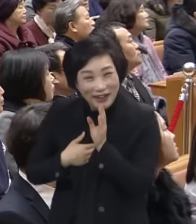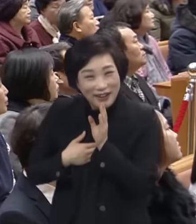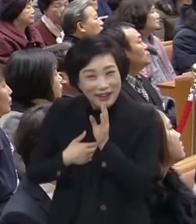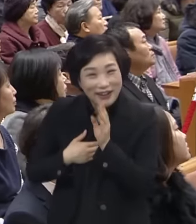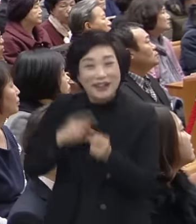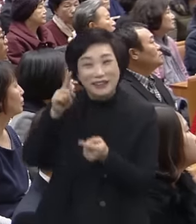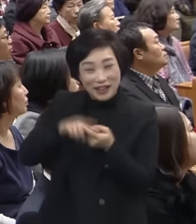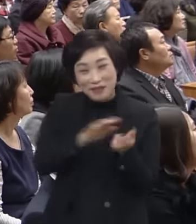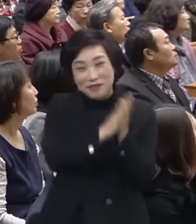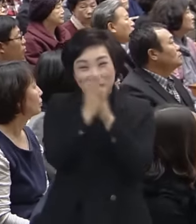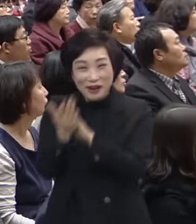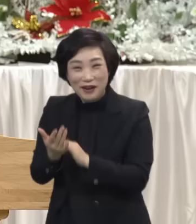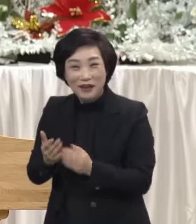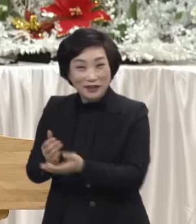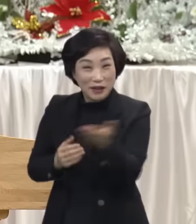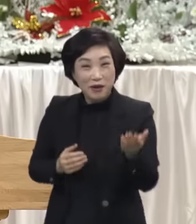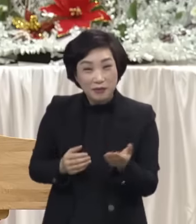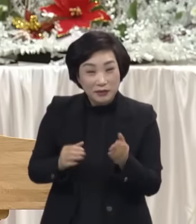그렇게 만들어졌는데도